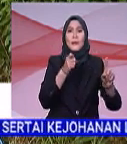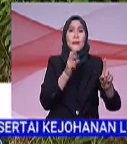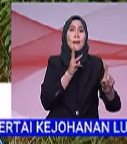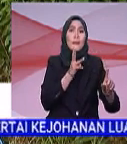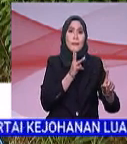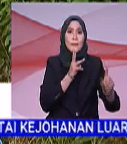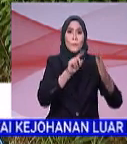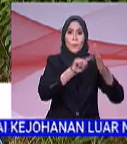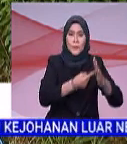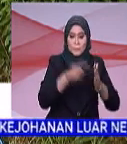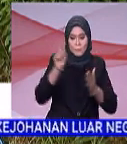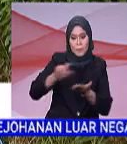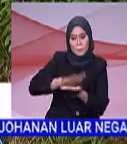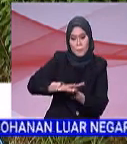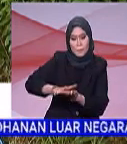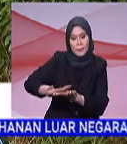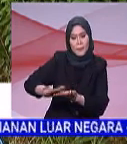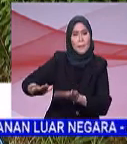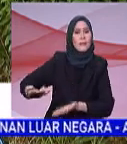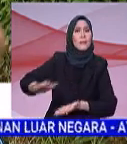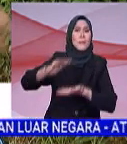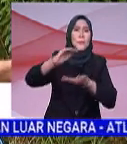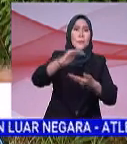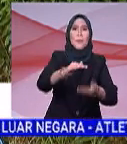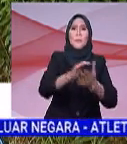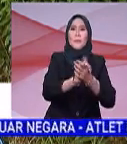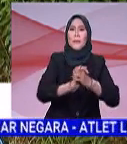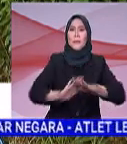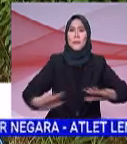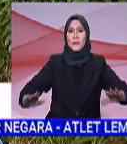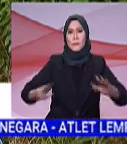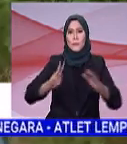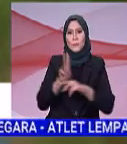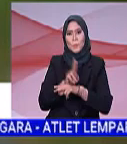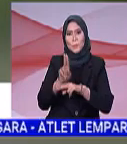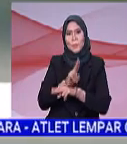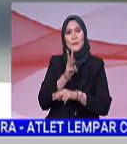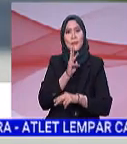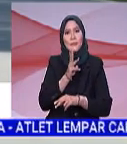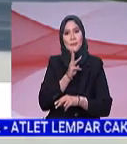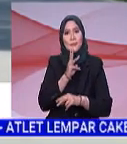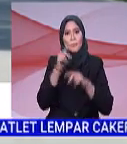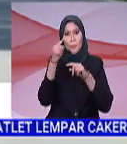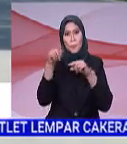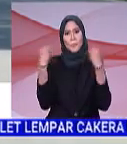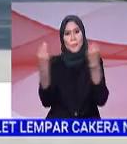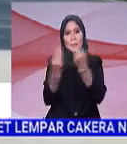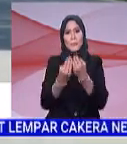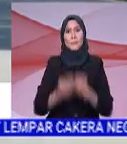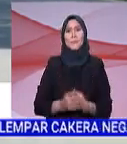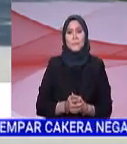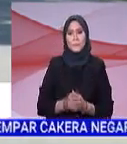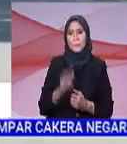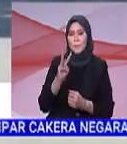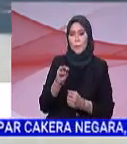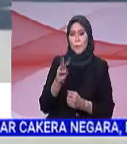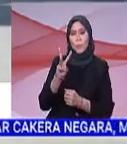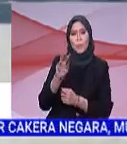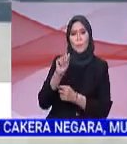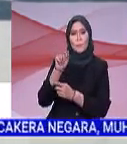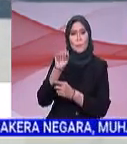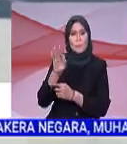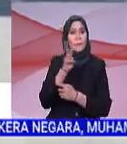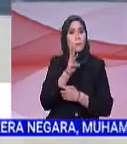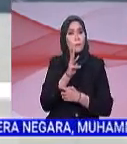air itu adalah bersih dan selamat untuk digunakan di bawah program ayam masyarakat ini wakaf air menyerahkan